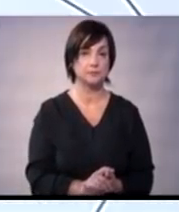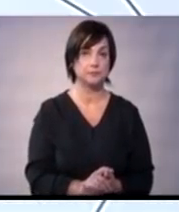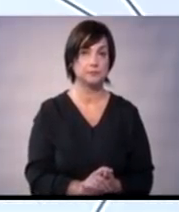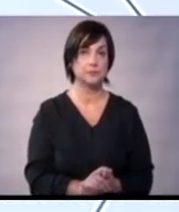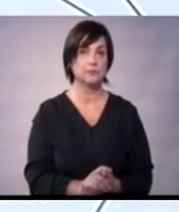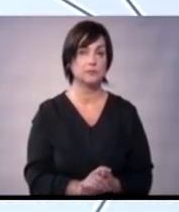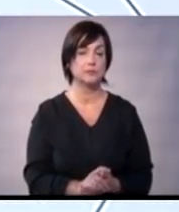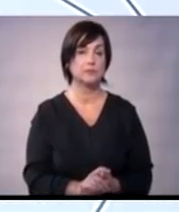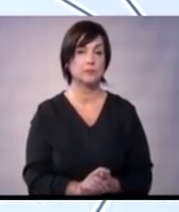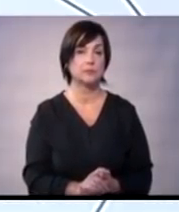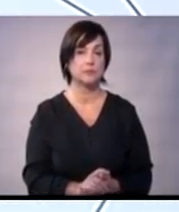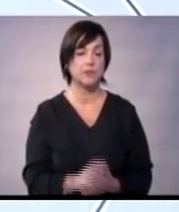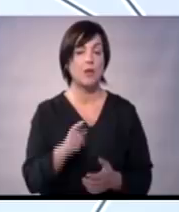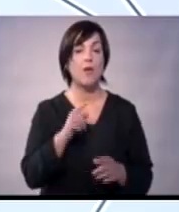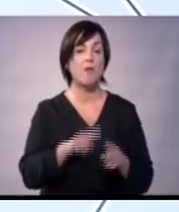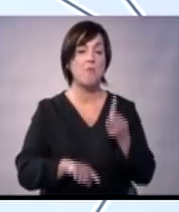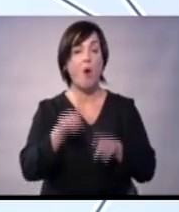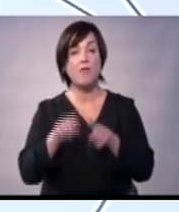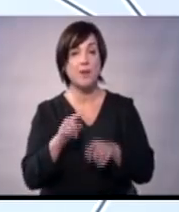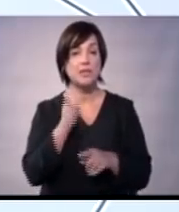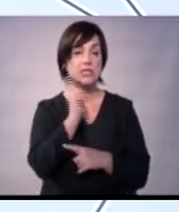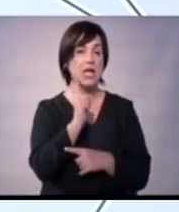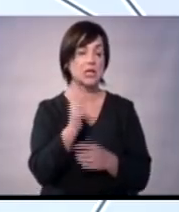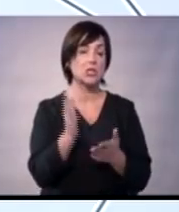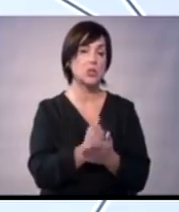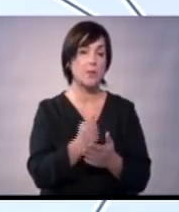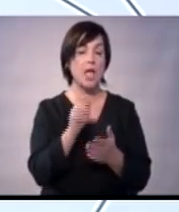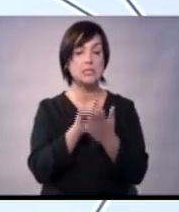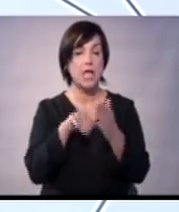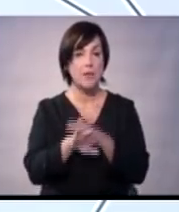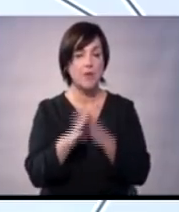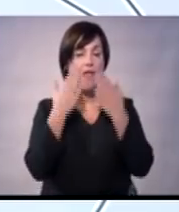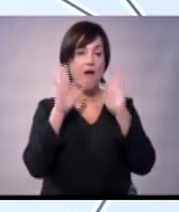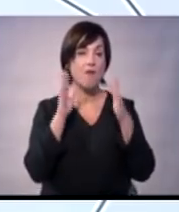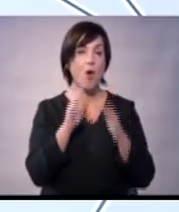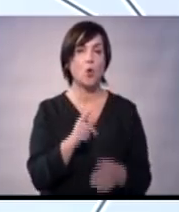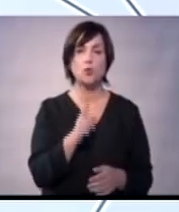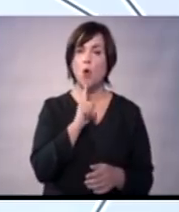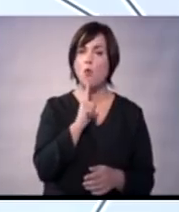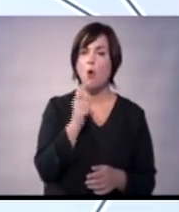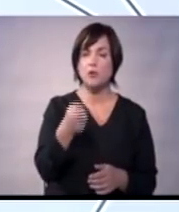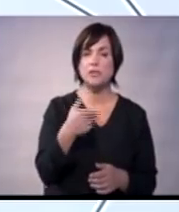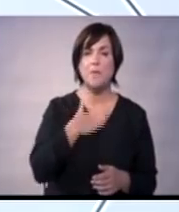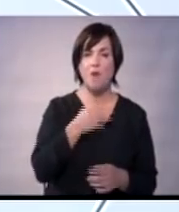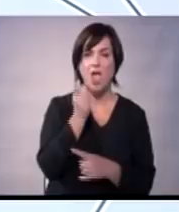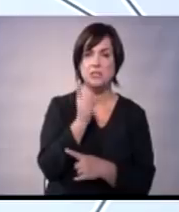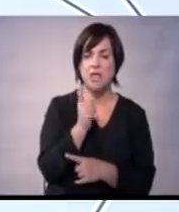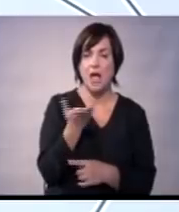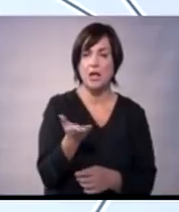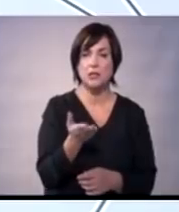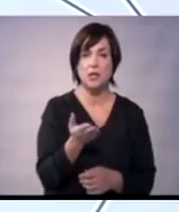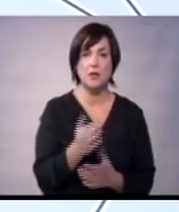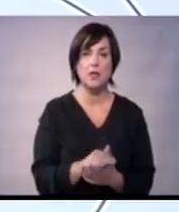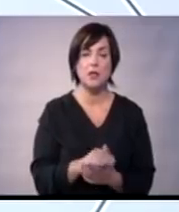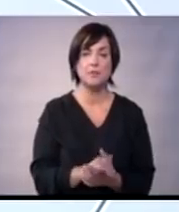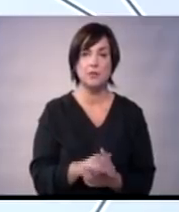И такви повремени закани се добиваат и по SMS и на Facebook. Од кого стигнуваат овие закони,